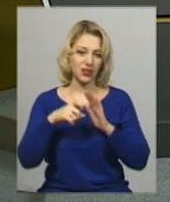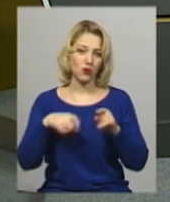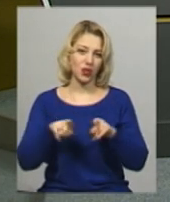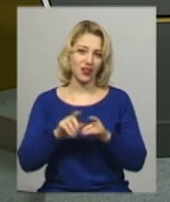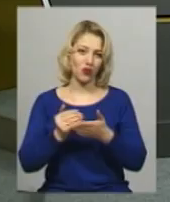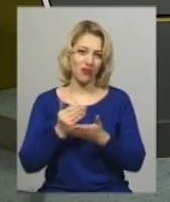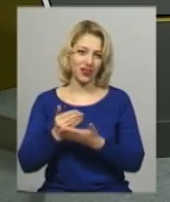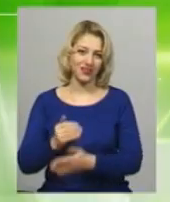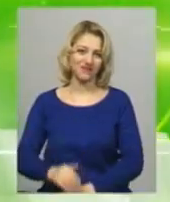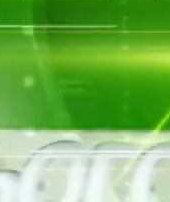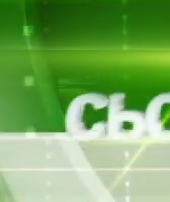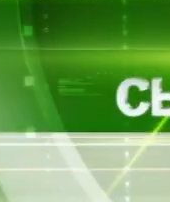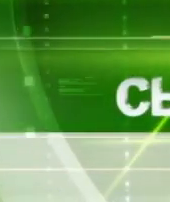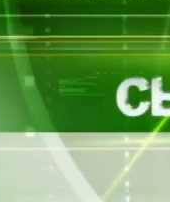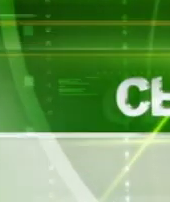такі новини.